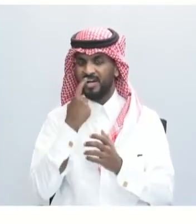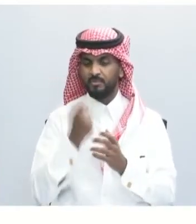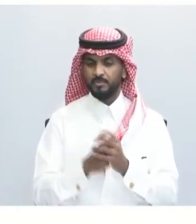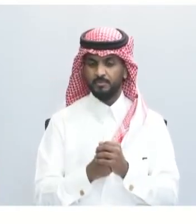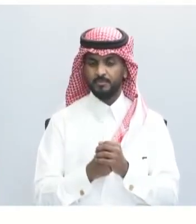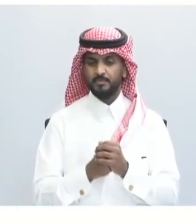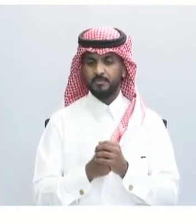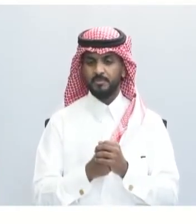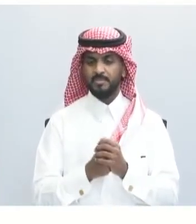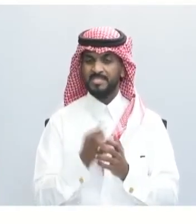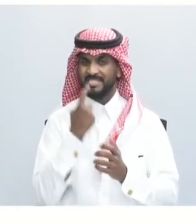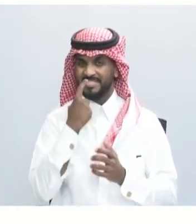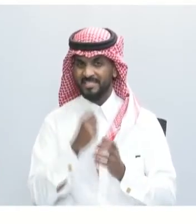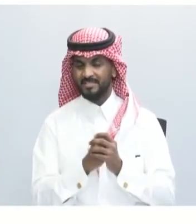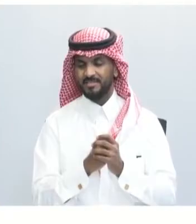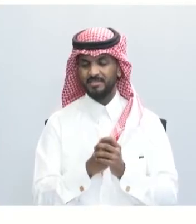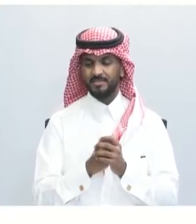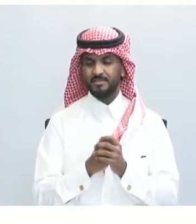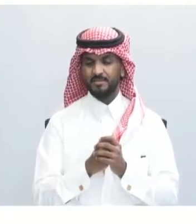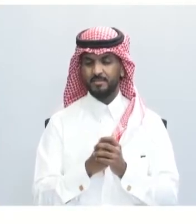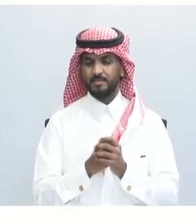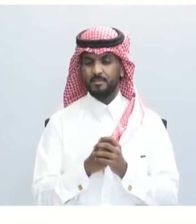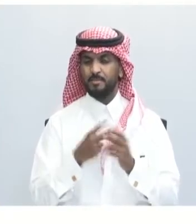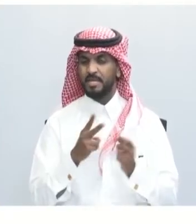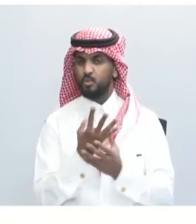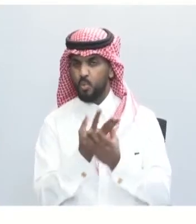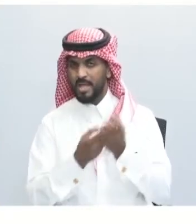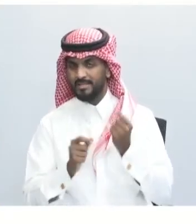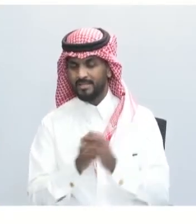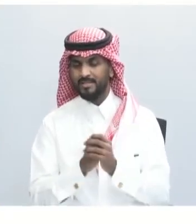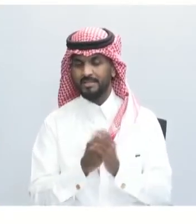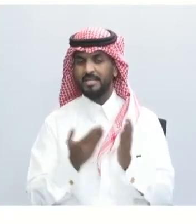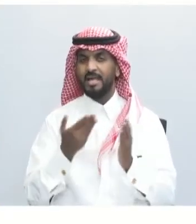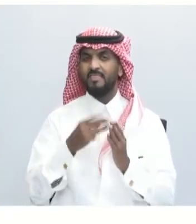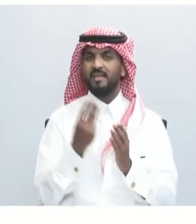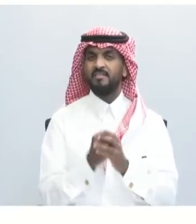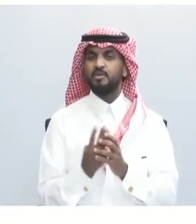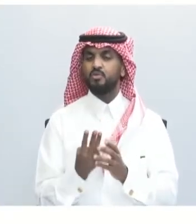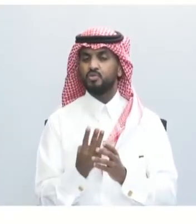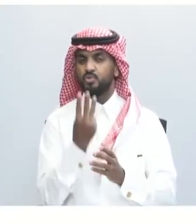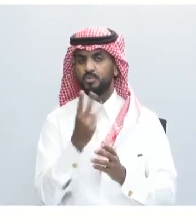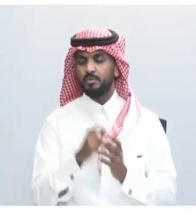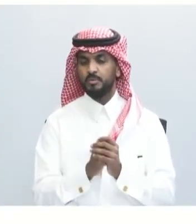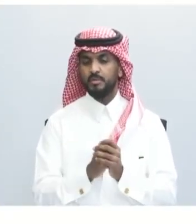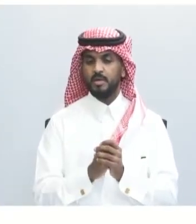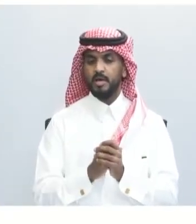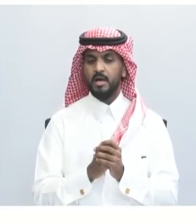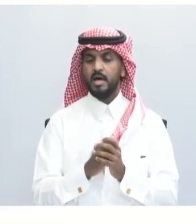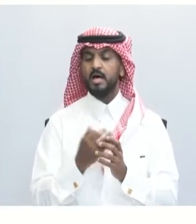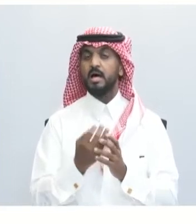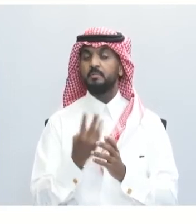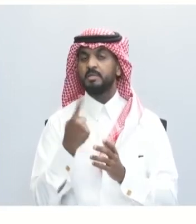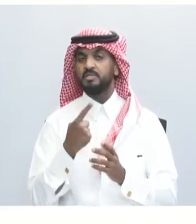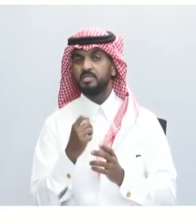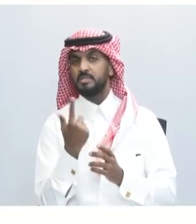في سن بدايه الولاده الى ثلاثه اشهر يحتاج ما بين 14 الى